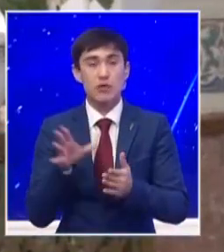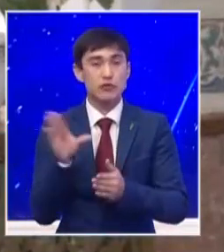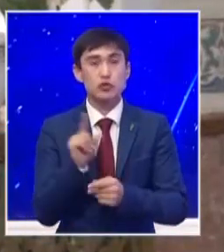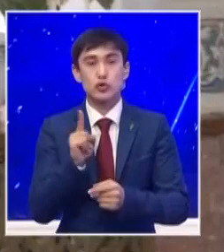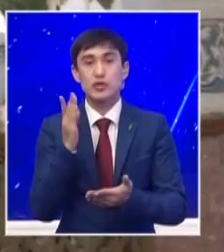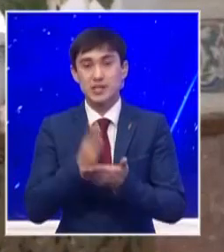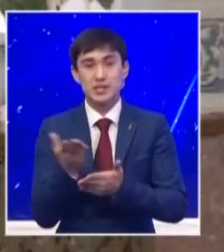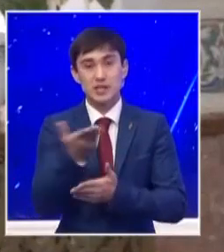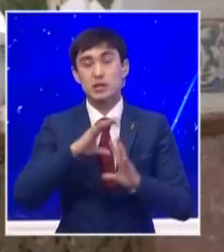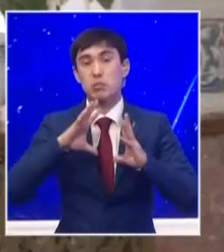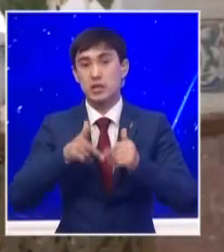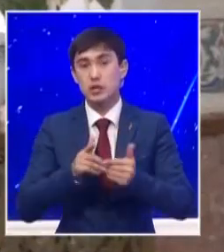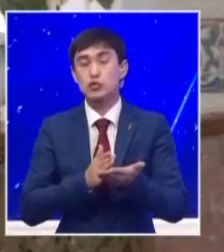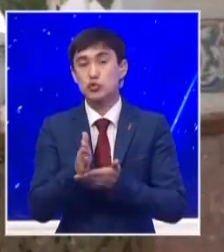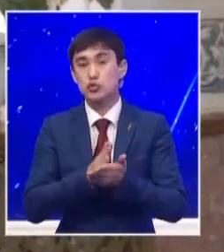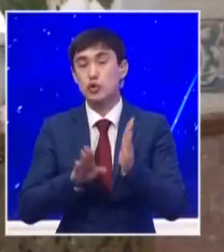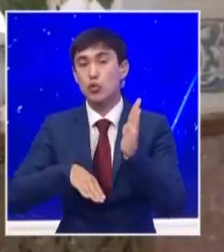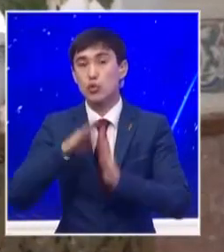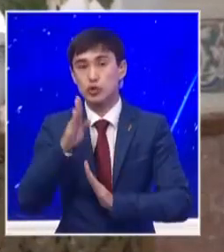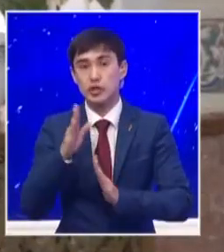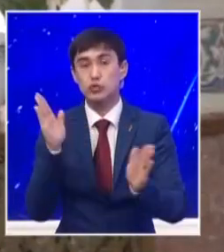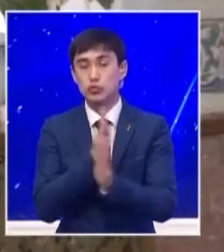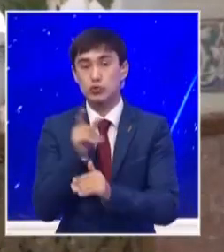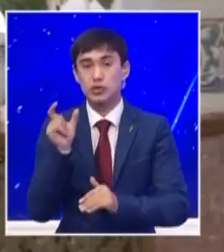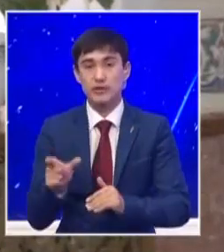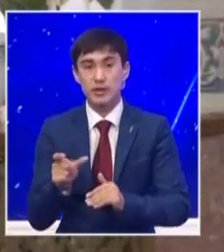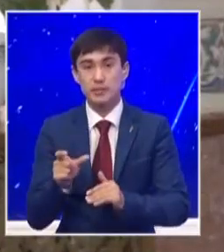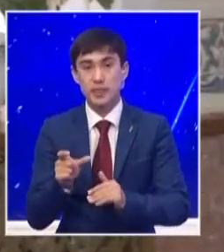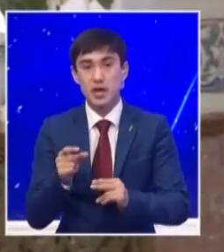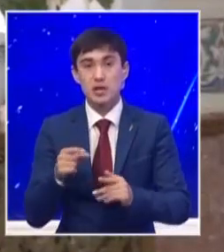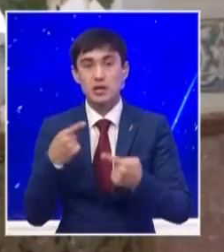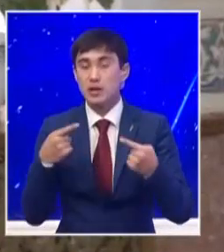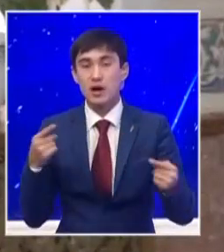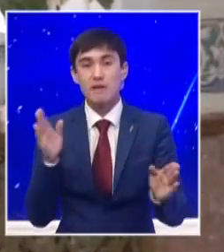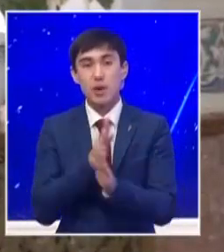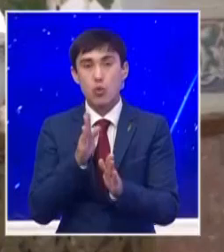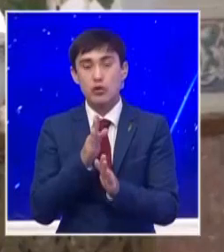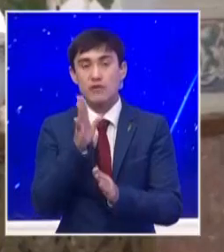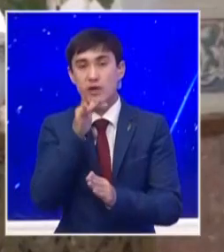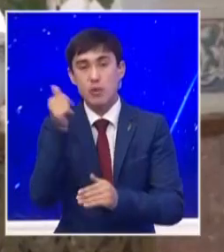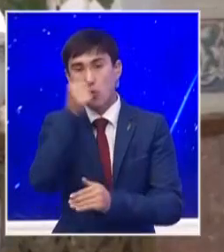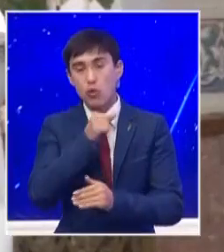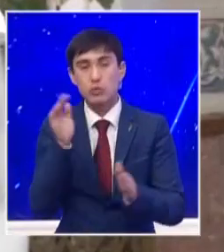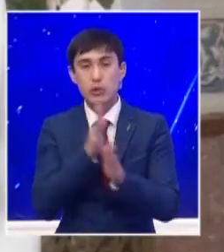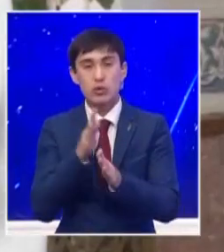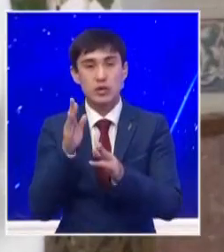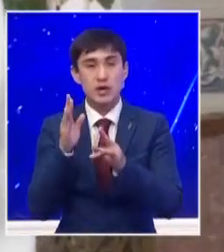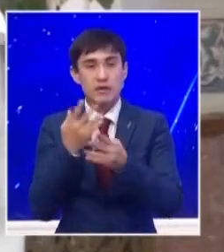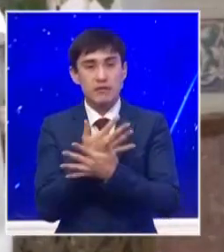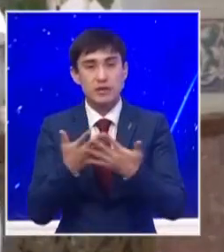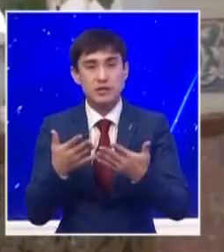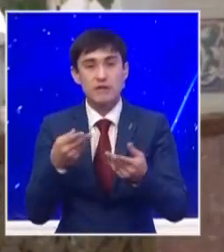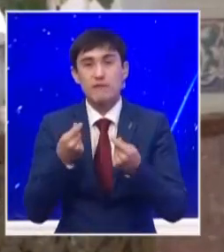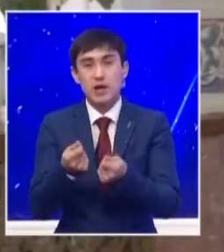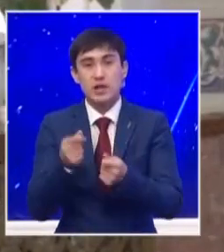что есть на нашей планете служит для улучшения судьбы человека никакая погода время года и даже природные явления не влекут за собой